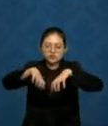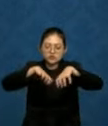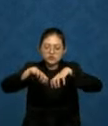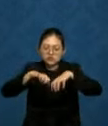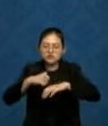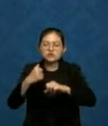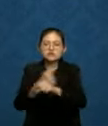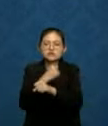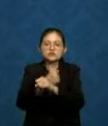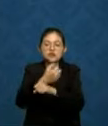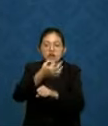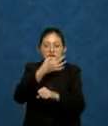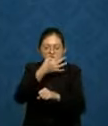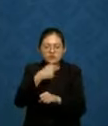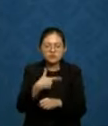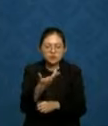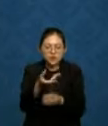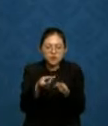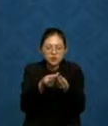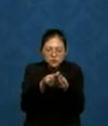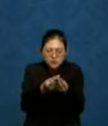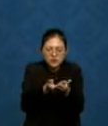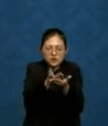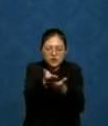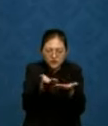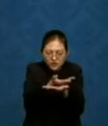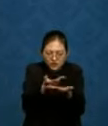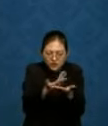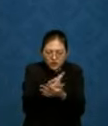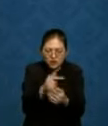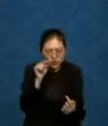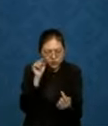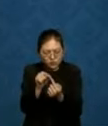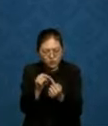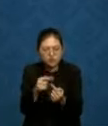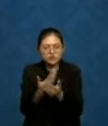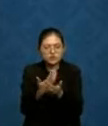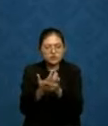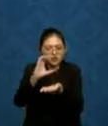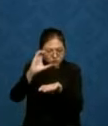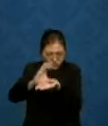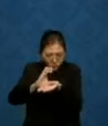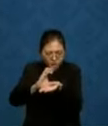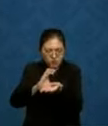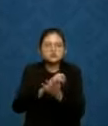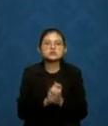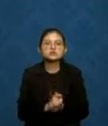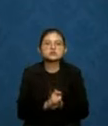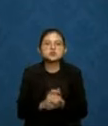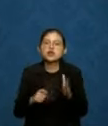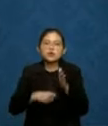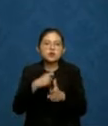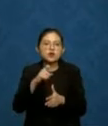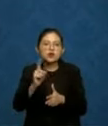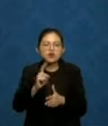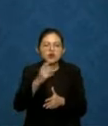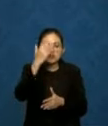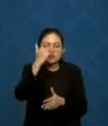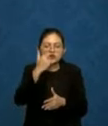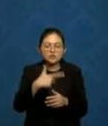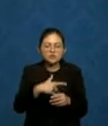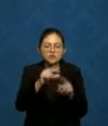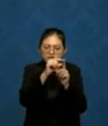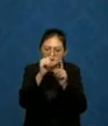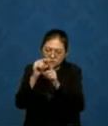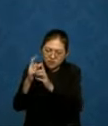แรงงานครับโปรดช่วยพิจารณาถึงสัดส่วนความเหมาะสมของการใช้จ่ายเงินกองทุนนี้ด้วยครับเพราะพันธกิจ